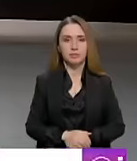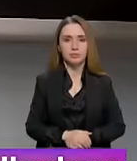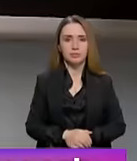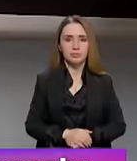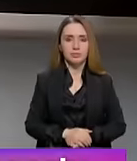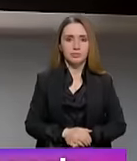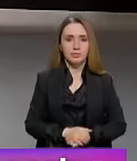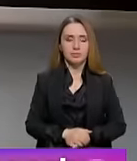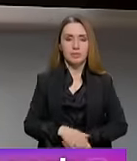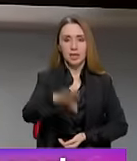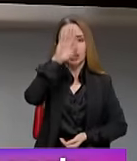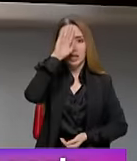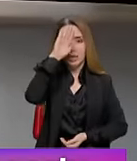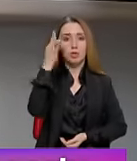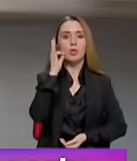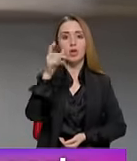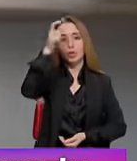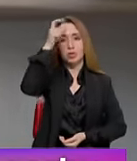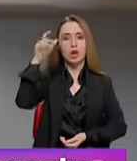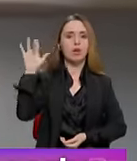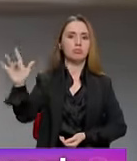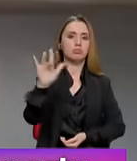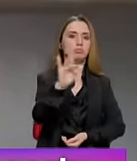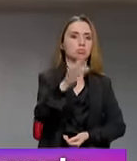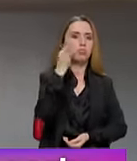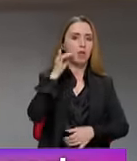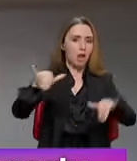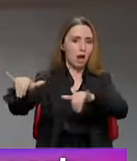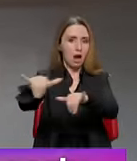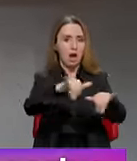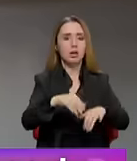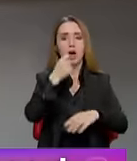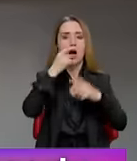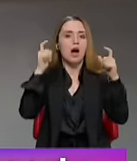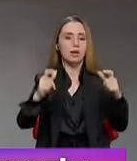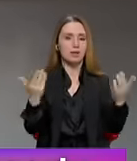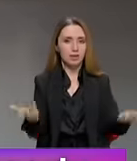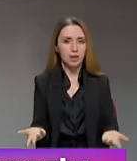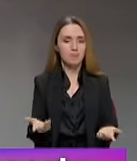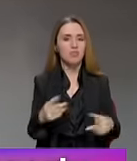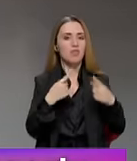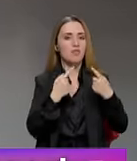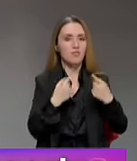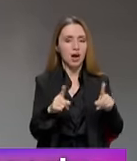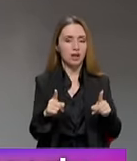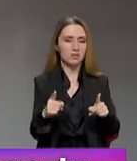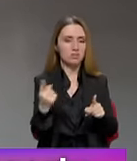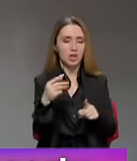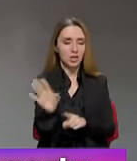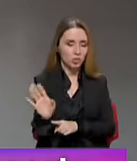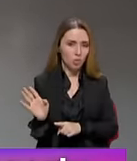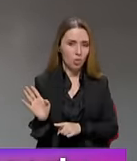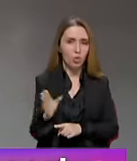giriyor İstanbul'da durum bu Türkiye'nin dört bir yanında durum bu ve Ankara'da da aslında değişik bir görüntü yok